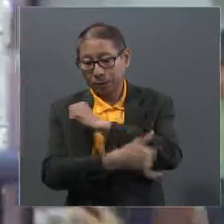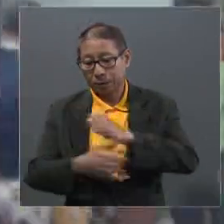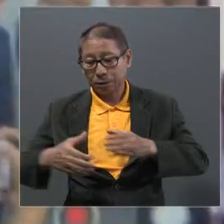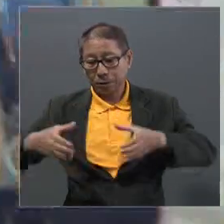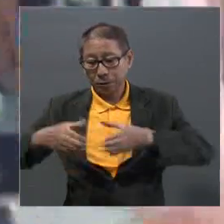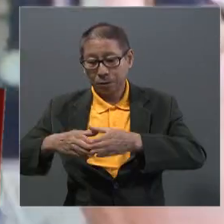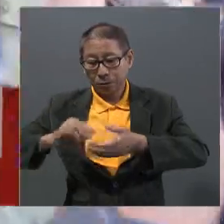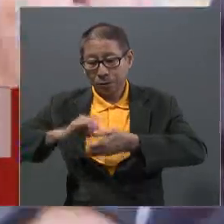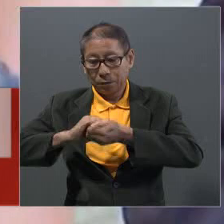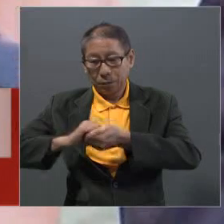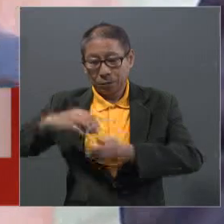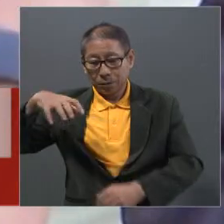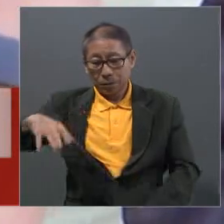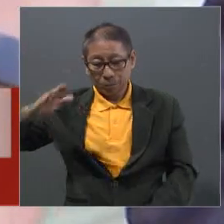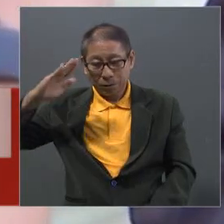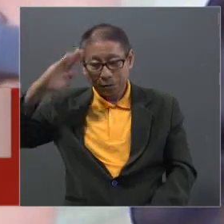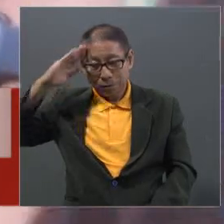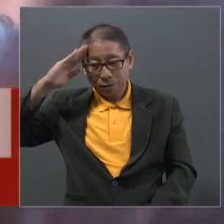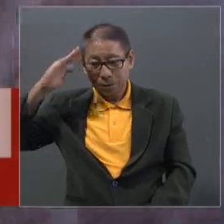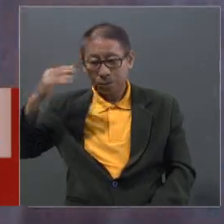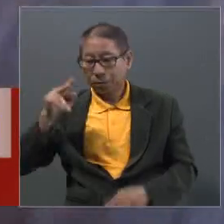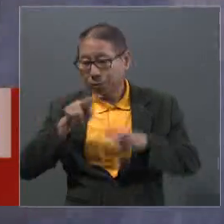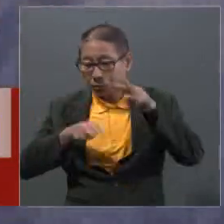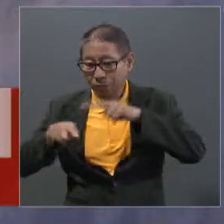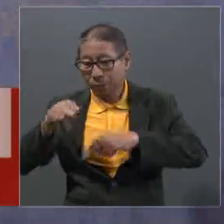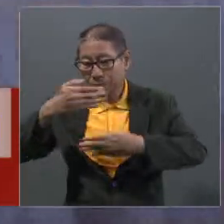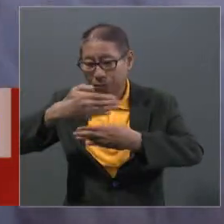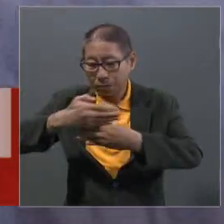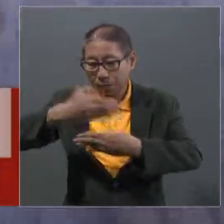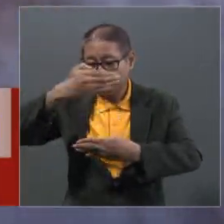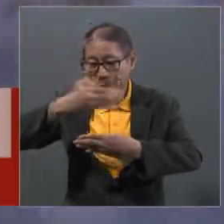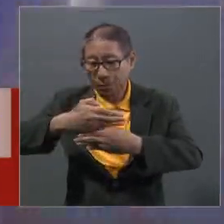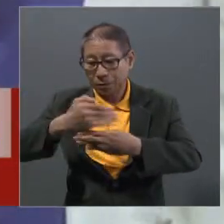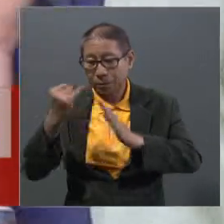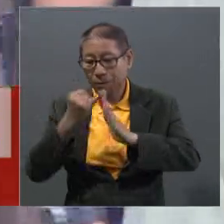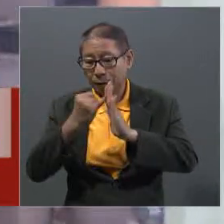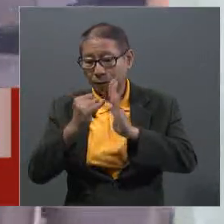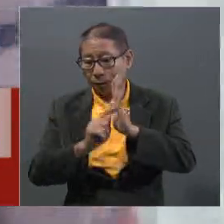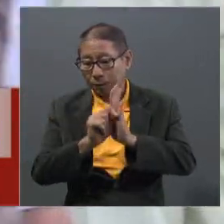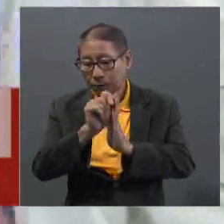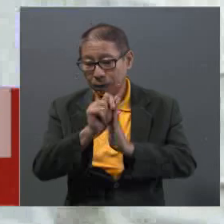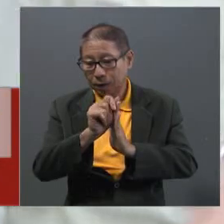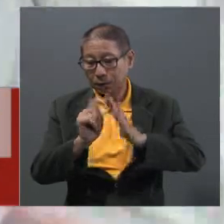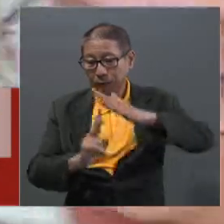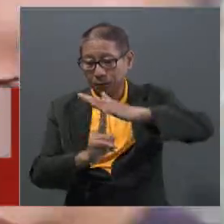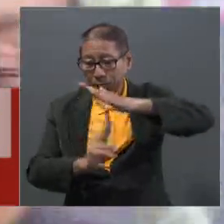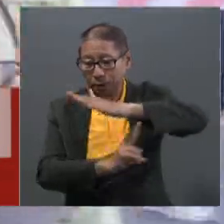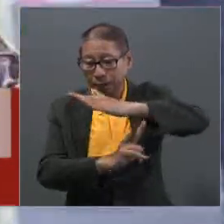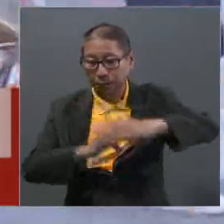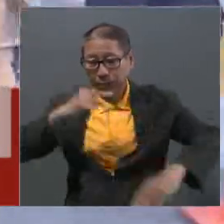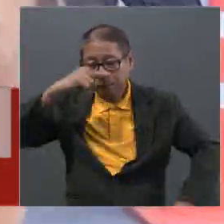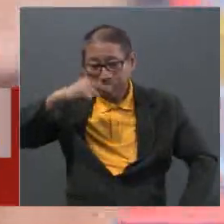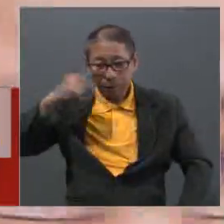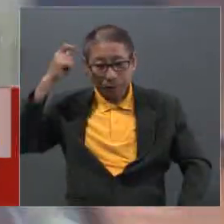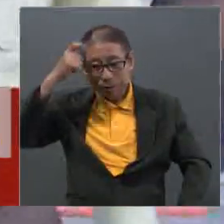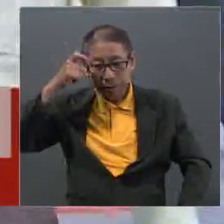สภากาชาตไทยและหน่วยงานที่เกี่ยวข้องครับลงพื้นที่ด่านสุลกากรแม่สอดอำเภอแม่สอดจังหวัดตากบรเป็นสพามิตรภาพไทยเมียนมาร์